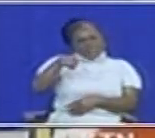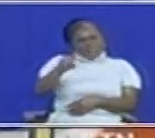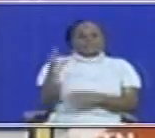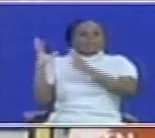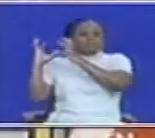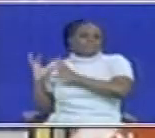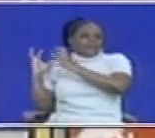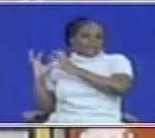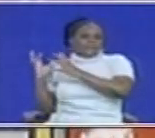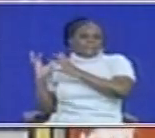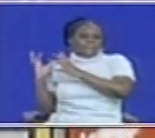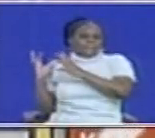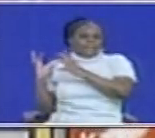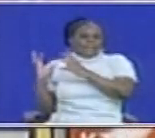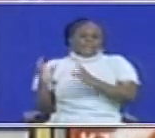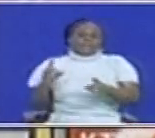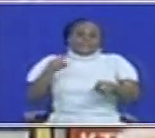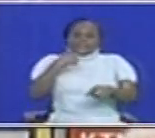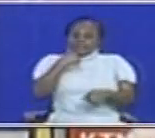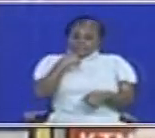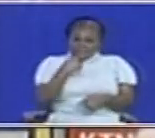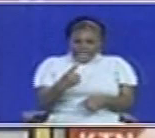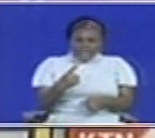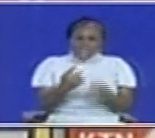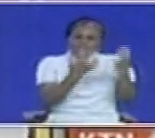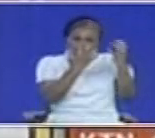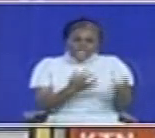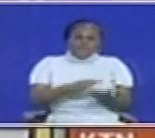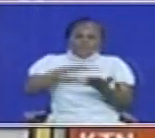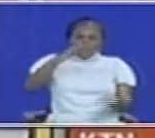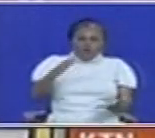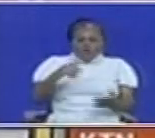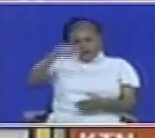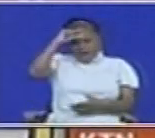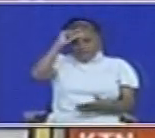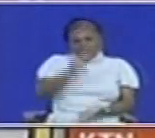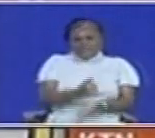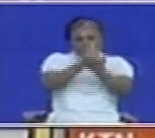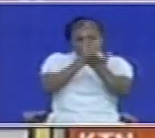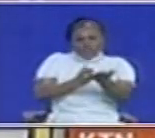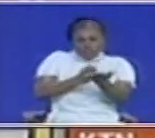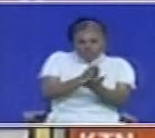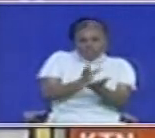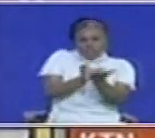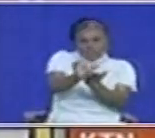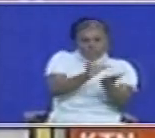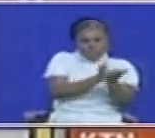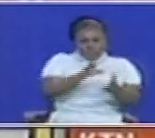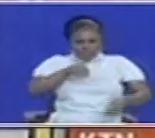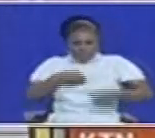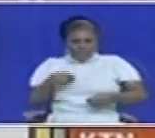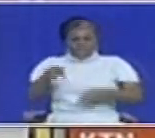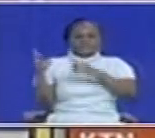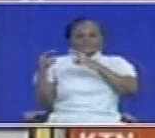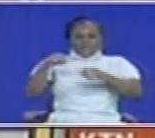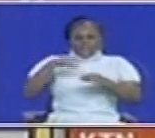msigo. Namna basi wanachokihitaji zaidi ni msaada kutoka kwa serikali kupitia hazina ya walemavu ili waweze kujisimamia